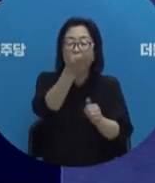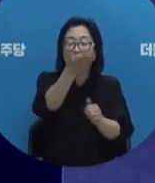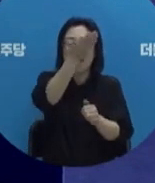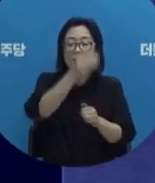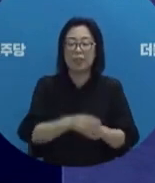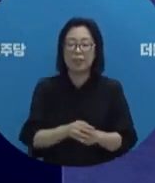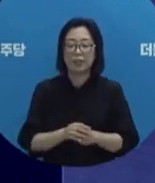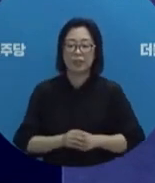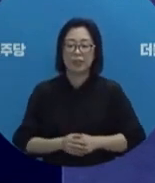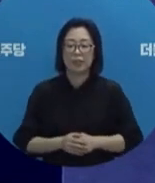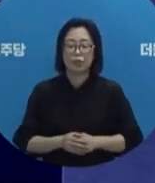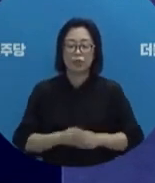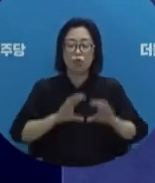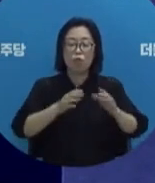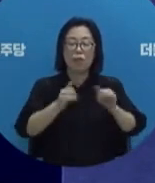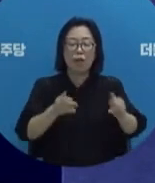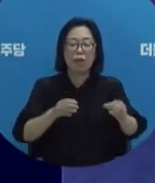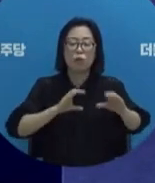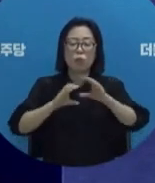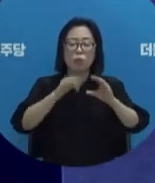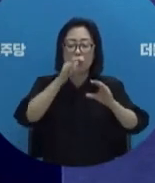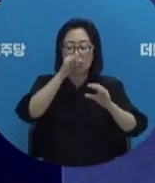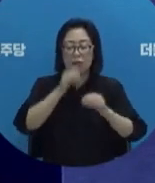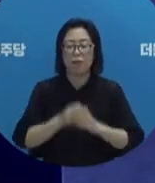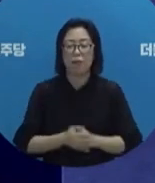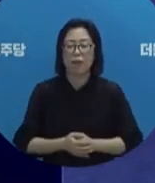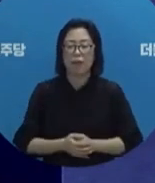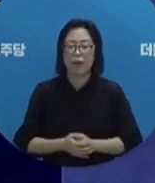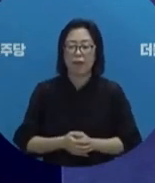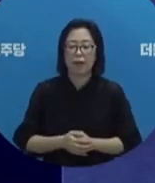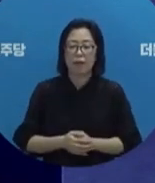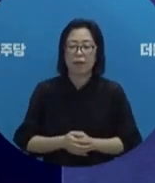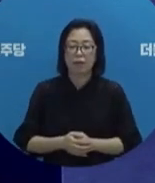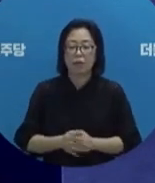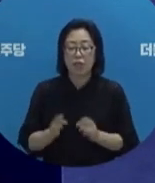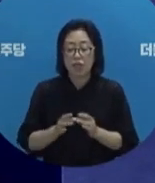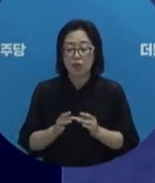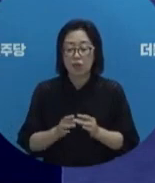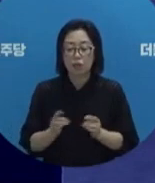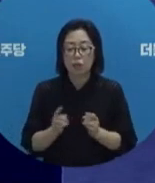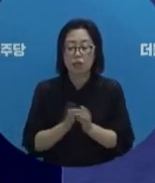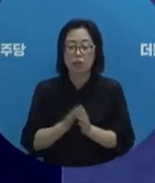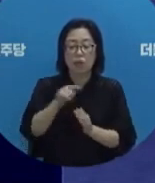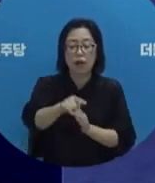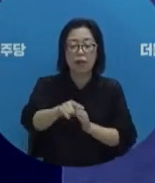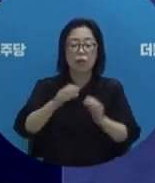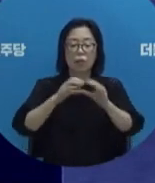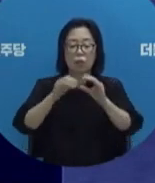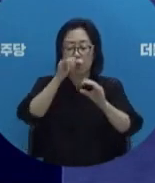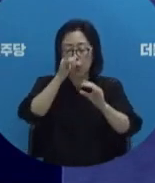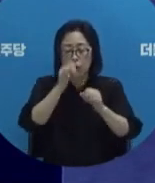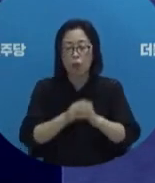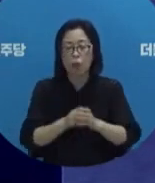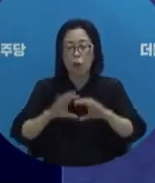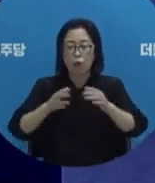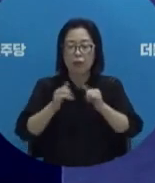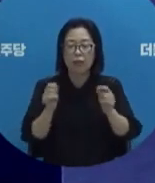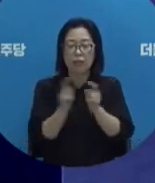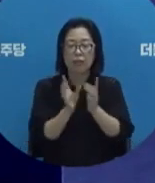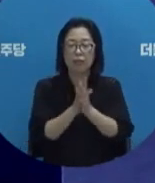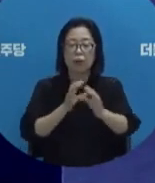돌리면서 국민과 소통 했습니다 언어 프라이 소통 시스템 확충을 통해서 국민과 직접